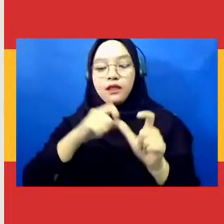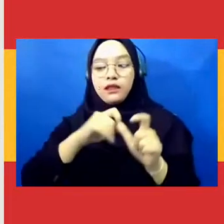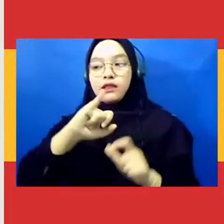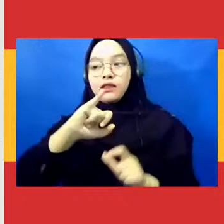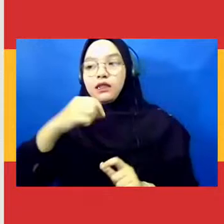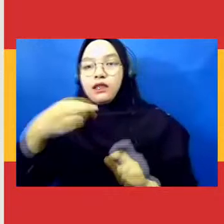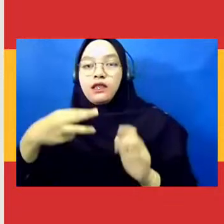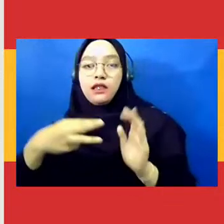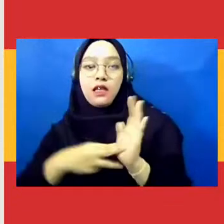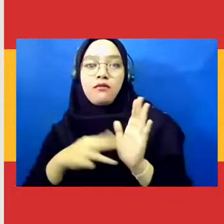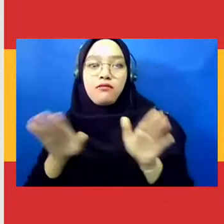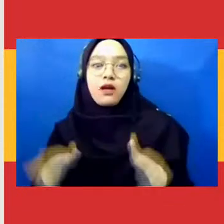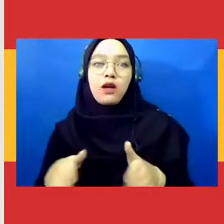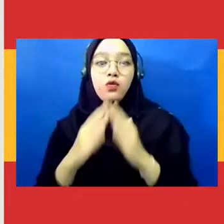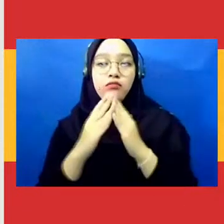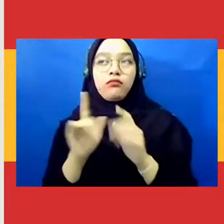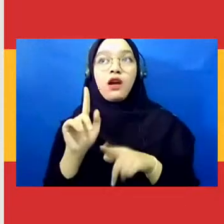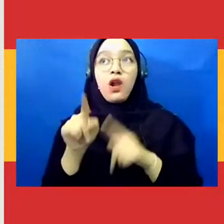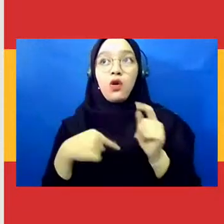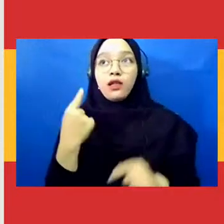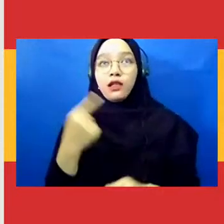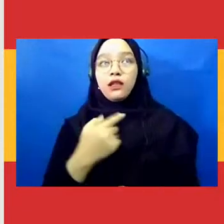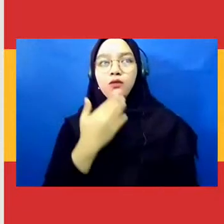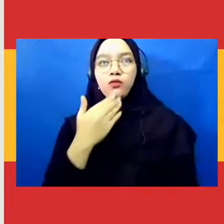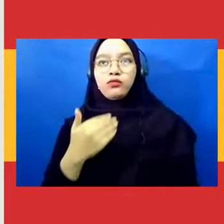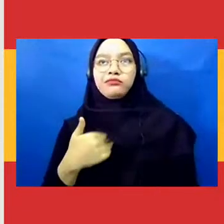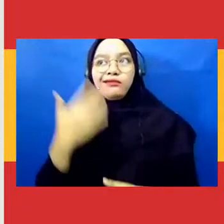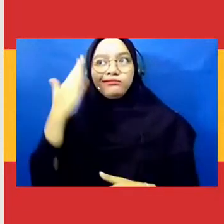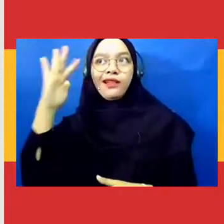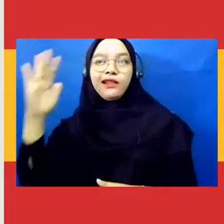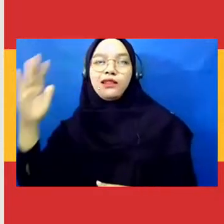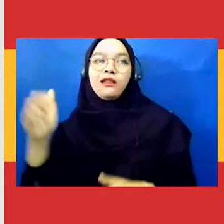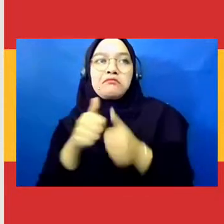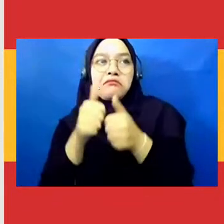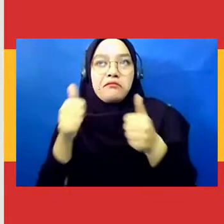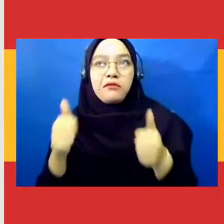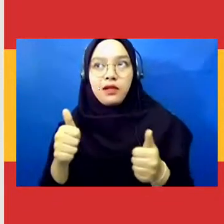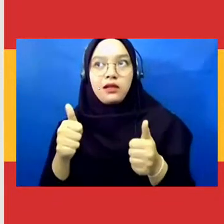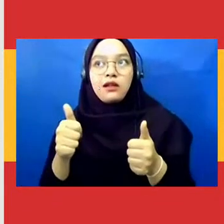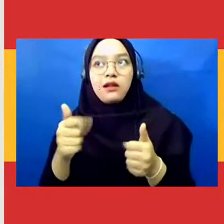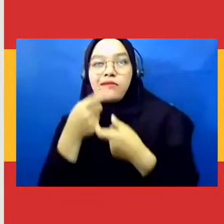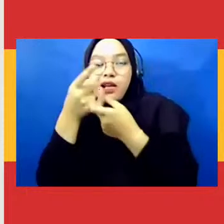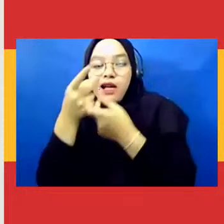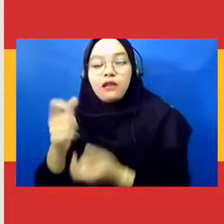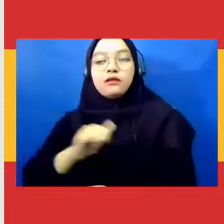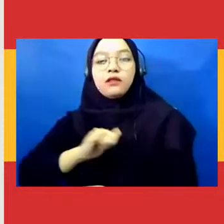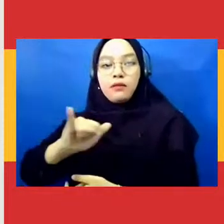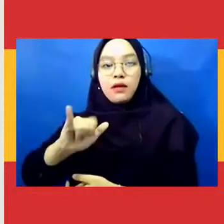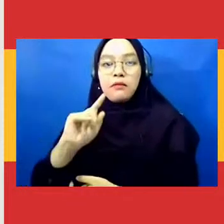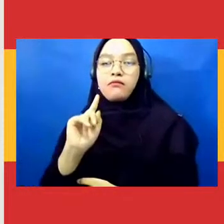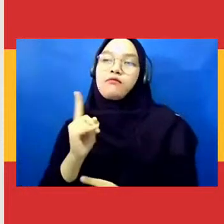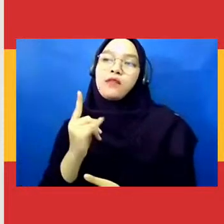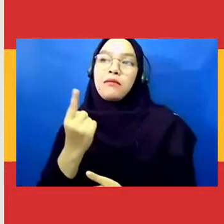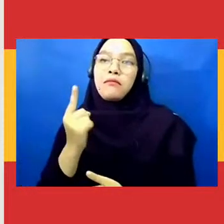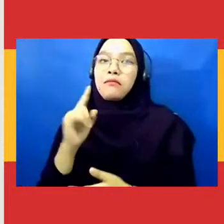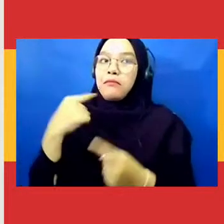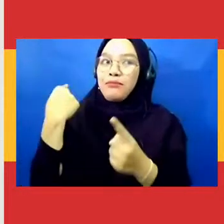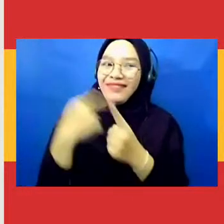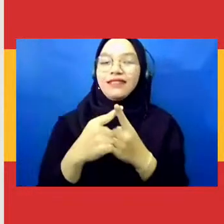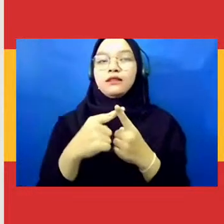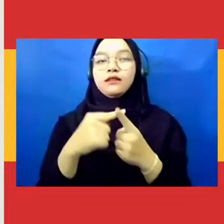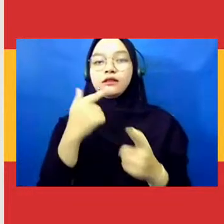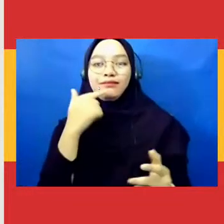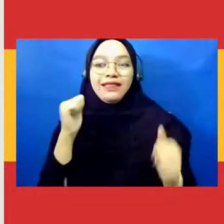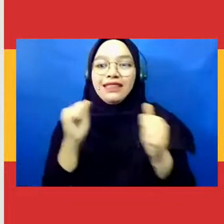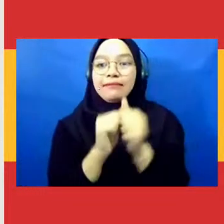mempunyai cita-cita yang luhur, saling menghargai, yang tentu berkomitmen bersama, maka kita